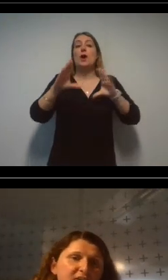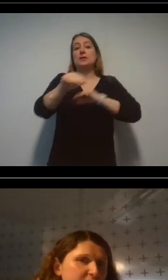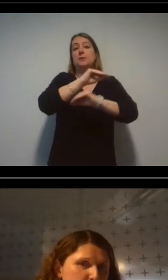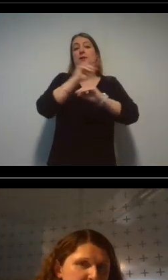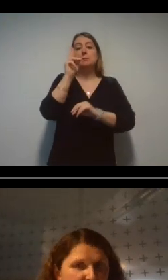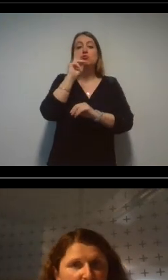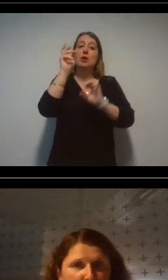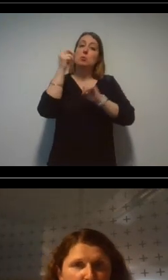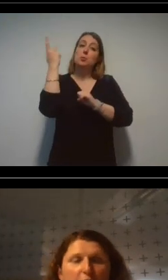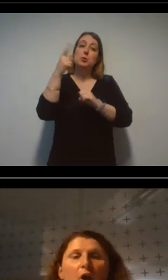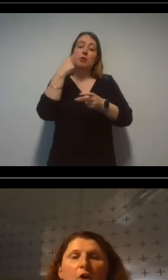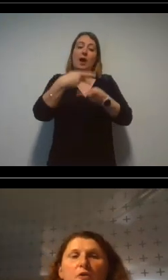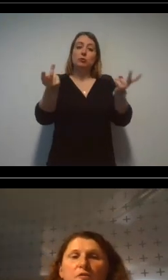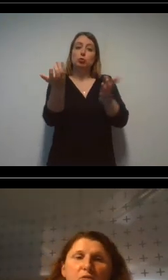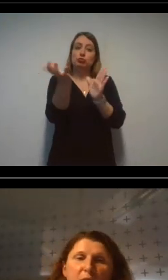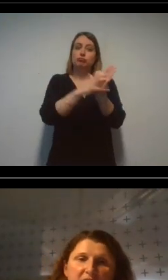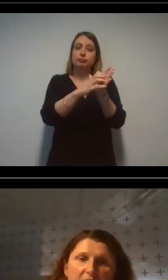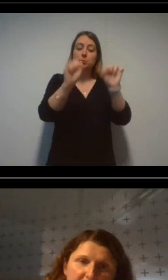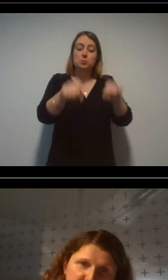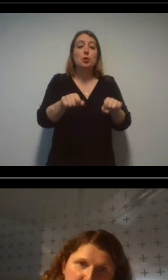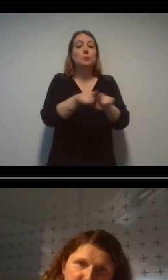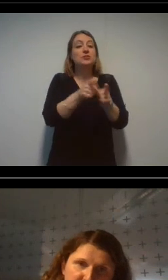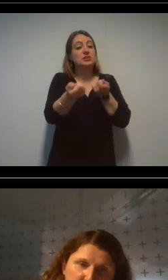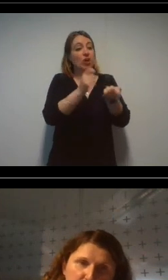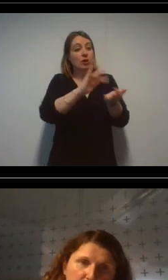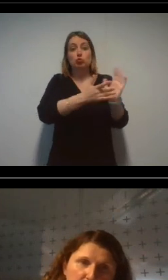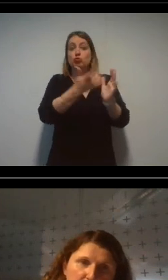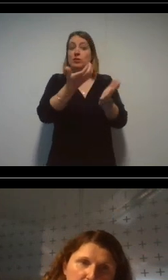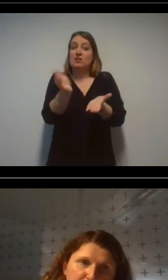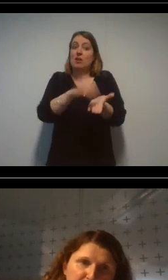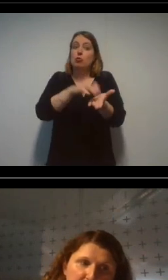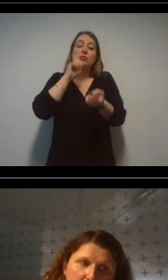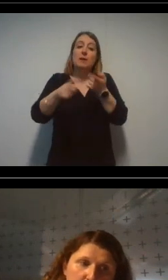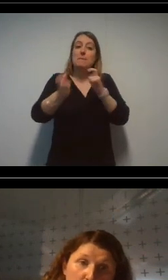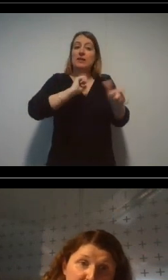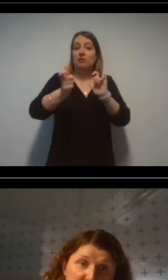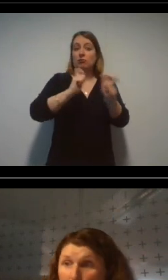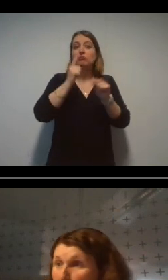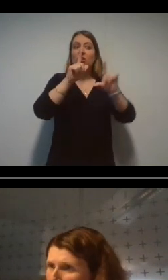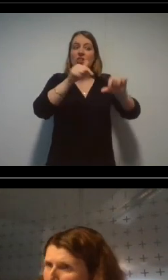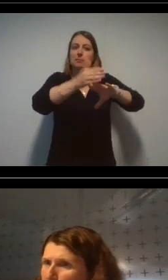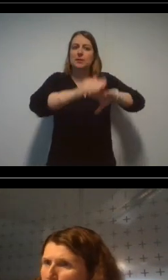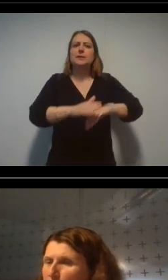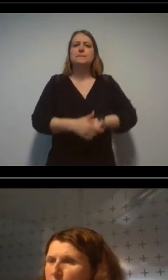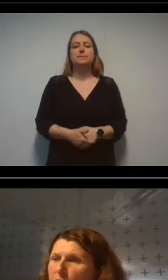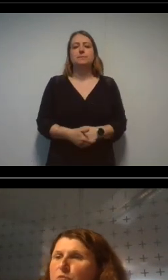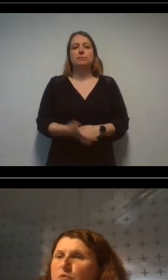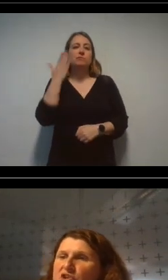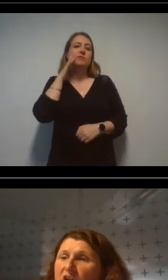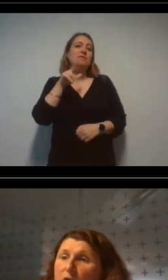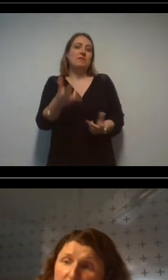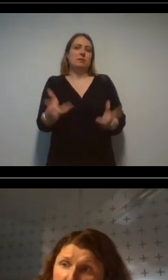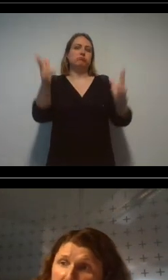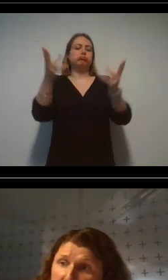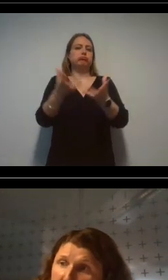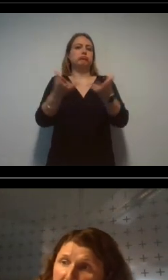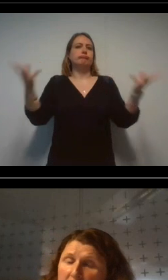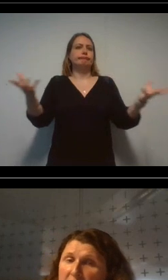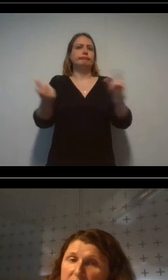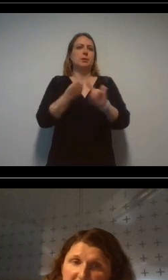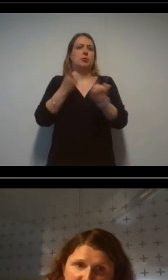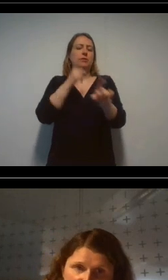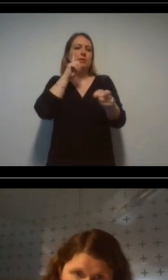gérer toutes les annonces alternance que vous mettez à disposition dans cette grande période de recrutement. Vous pouvez gérer l'ensemble de